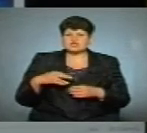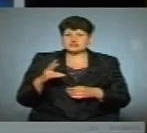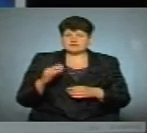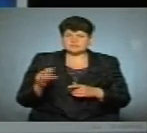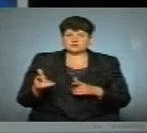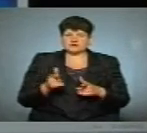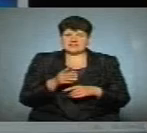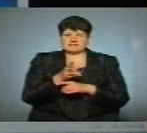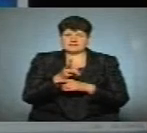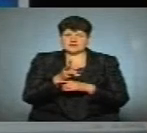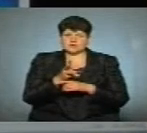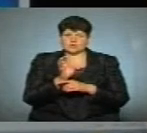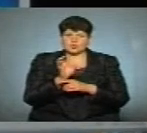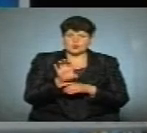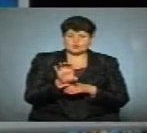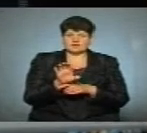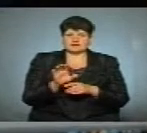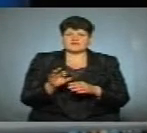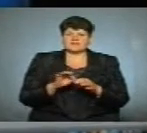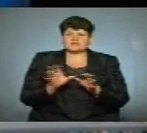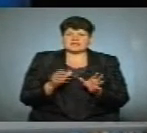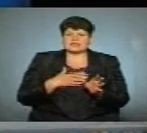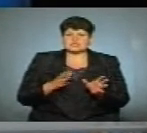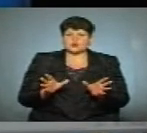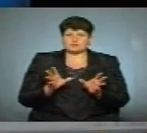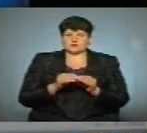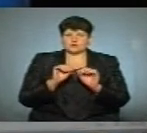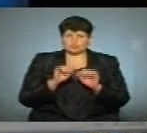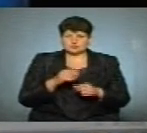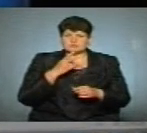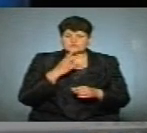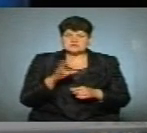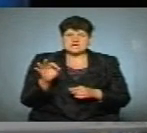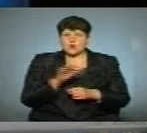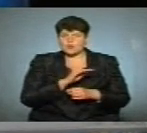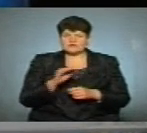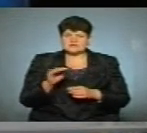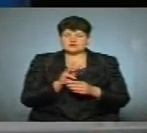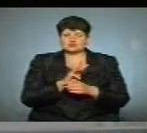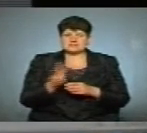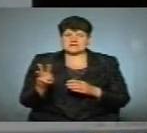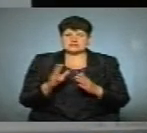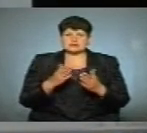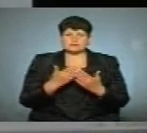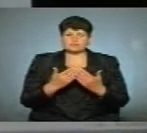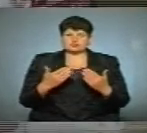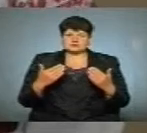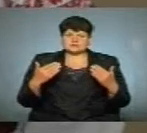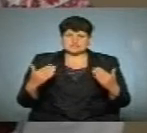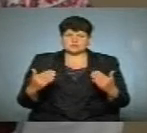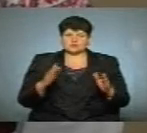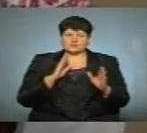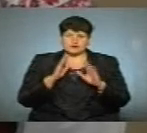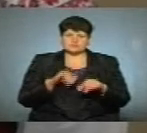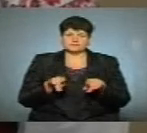підготували відеоролик «Вишивка нас об'єднує». Його можна переглянути на офіційному сайті музею у Фейсбуці та Інстаграмі.